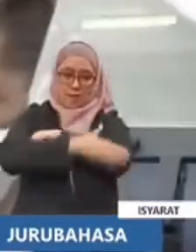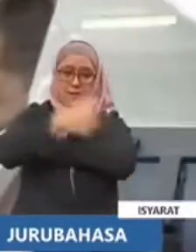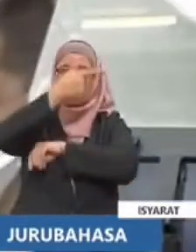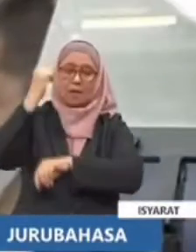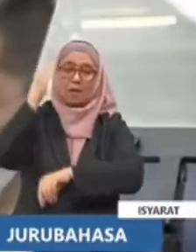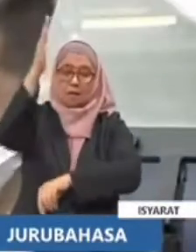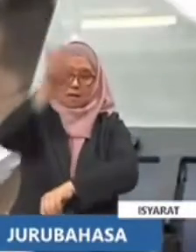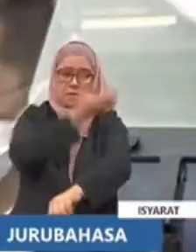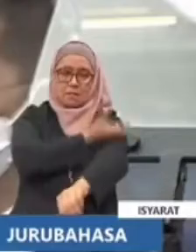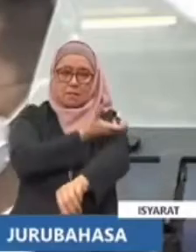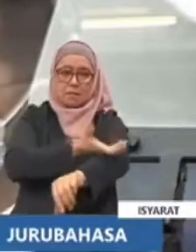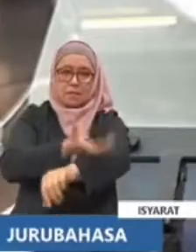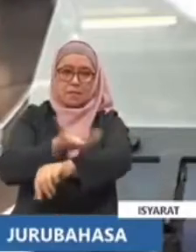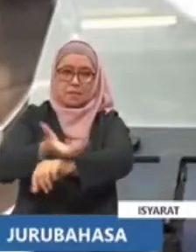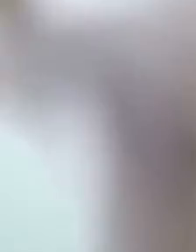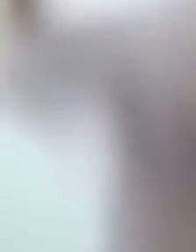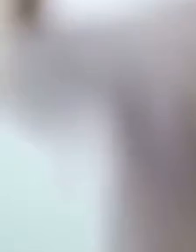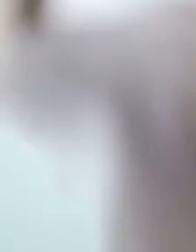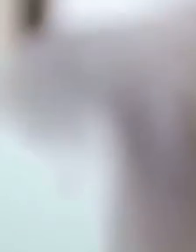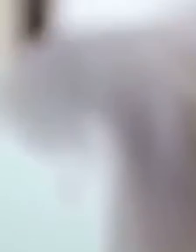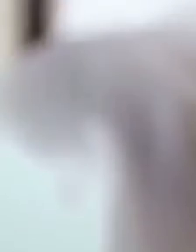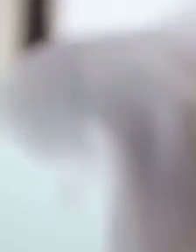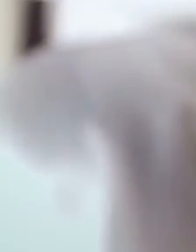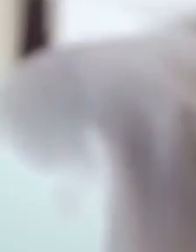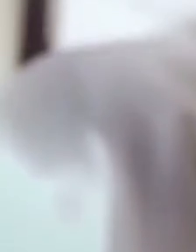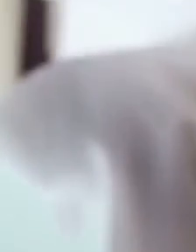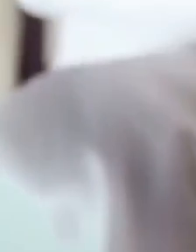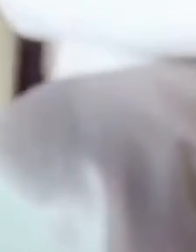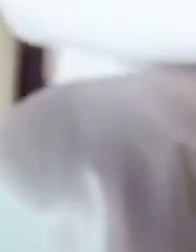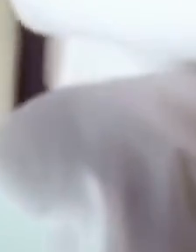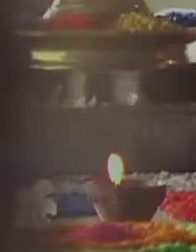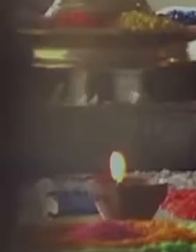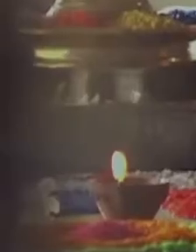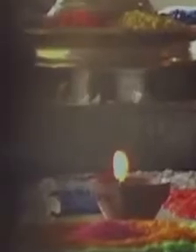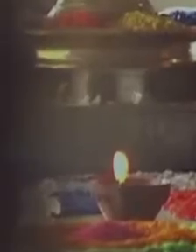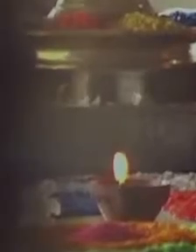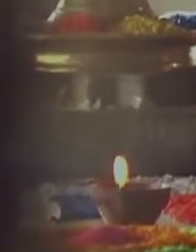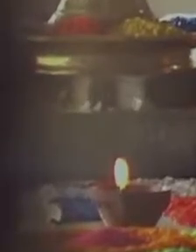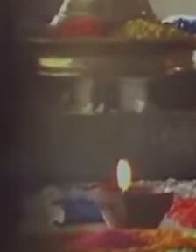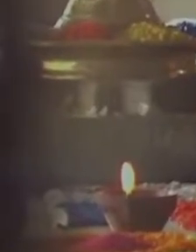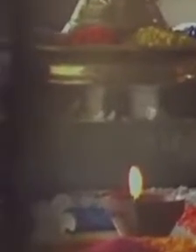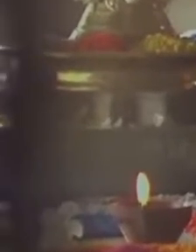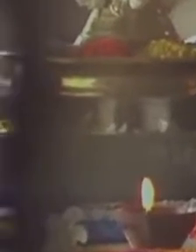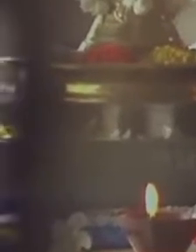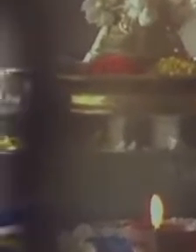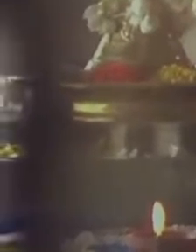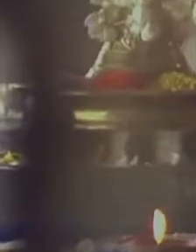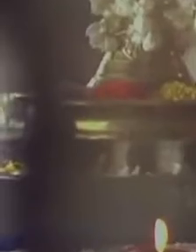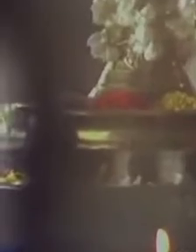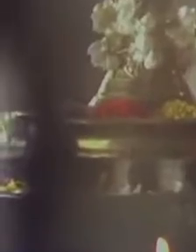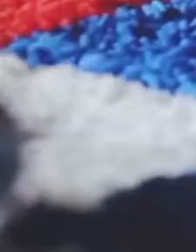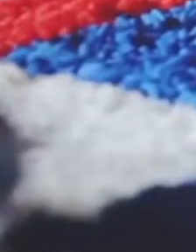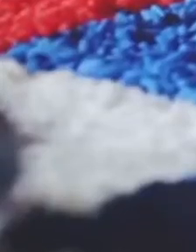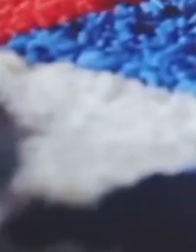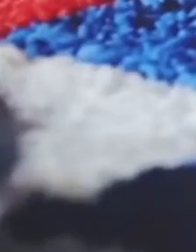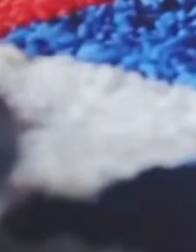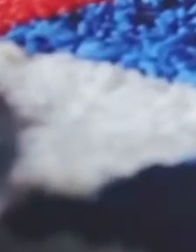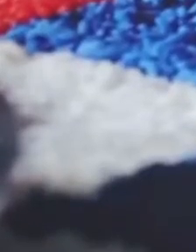generasi masa hadapan ini akan mengembalikan kesejahteraan keluarga Malaysia untuk jangka Masa panjang